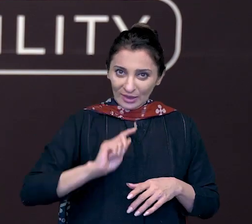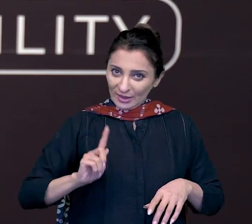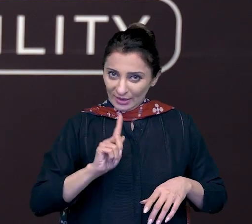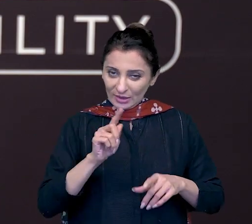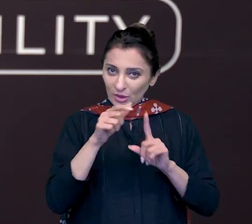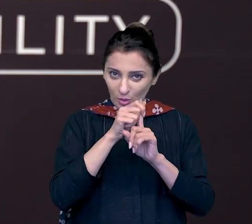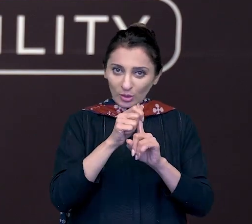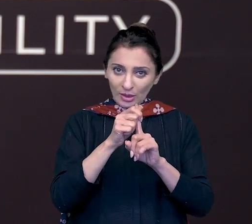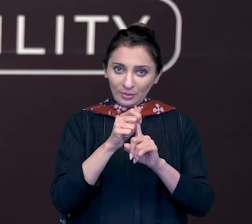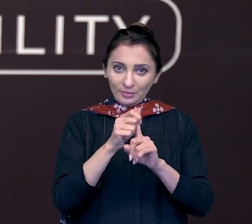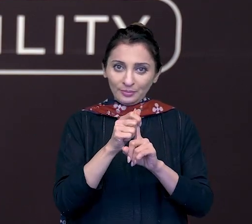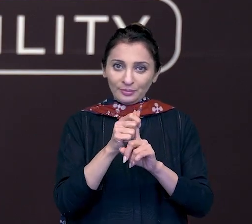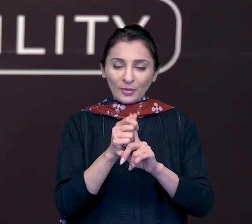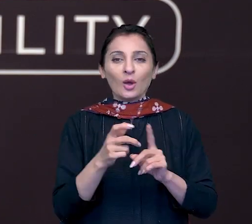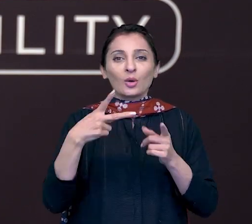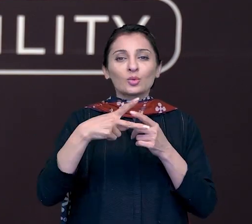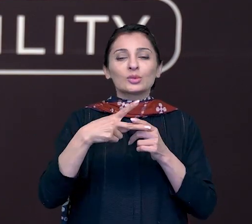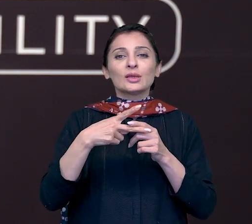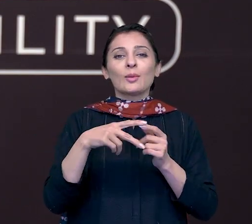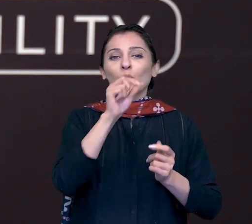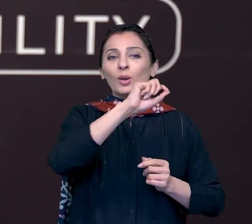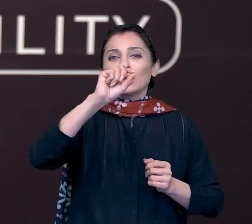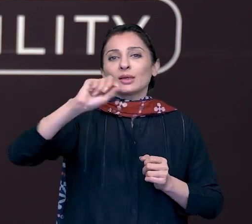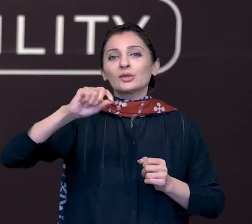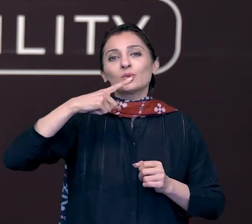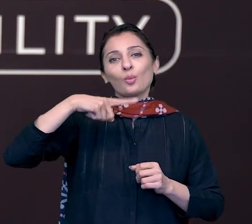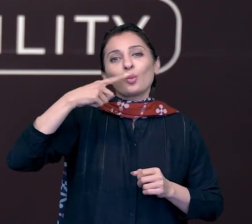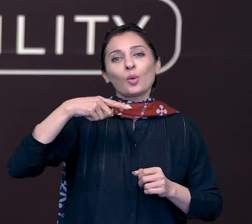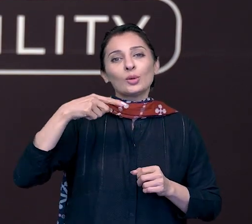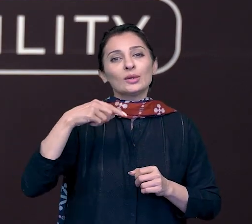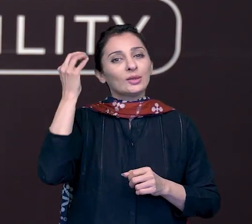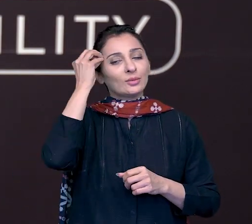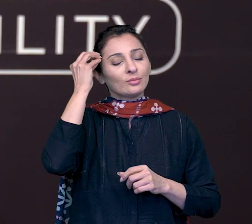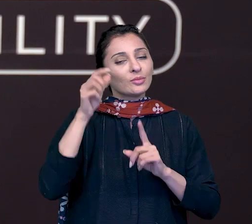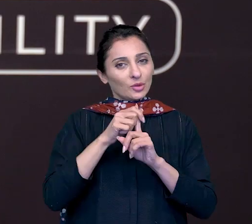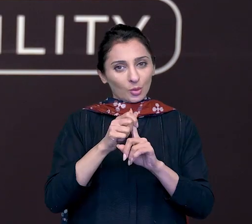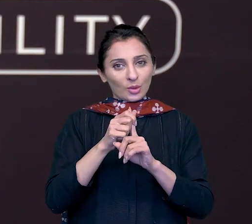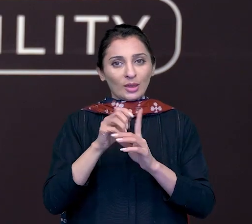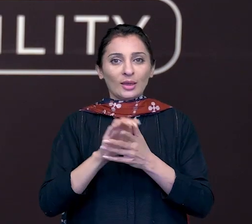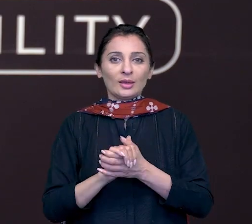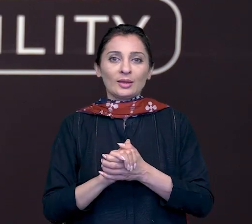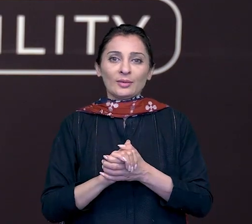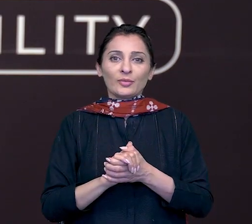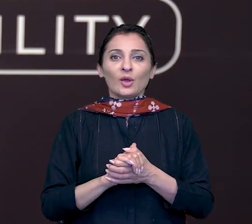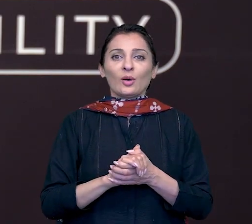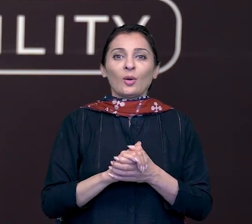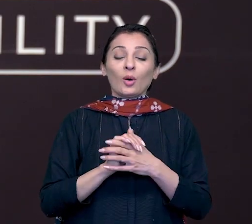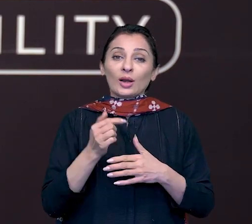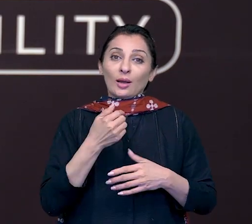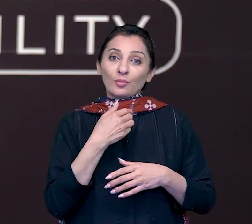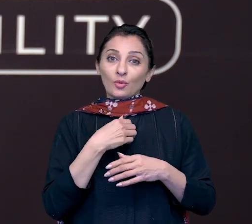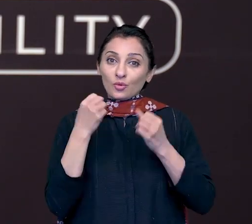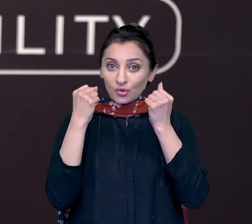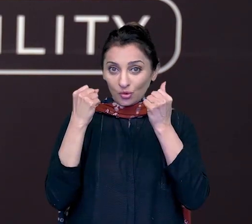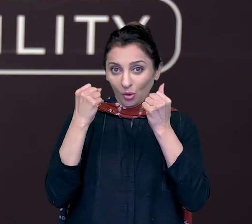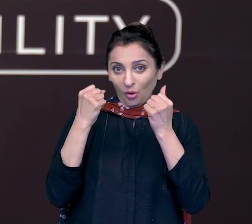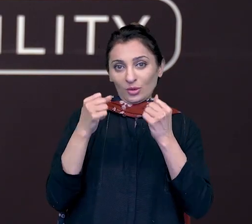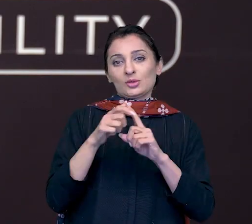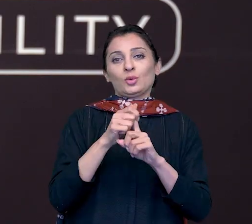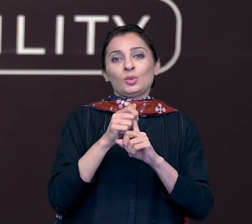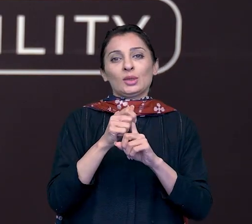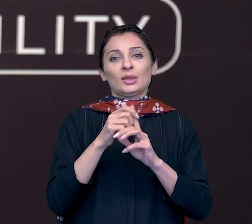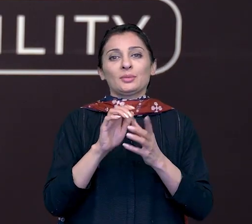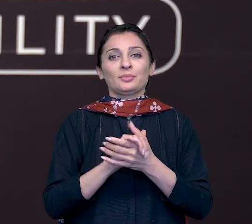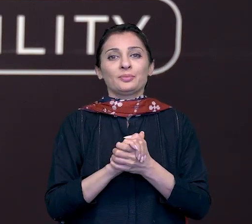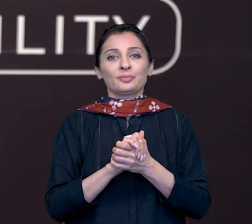بھی, اور صرف ان کی 2 ریکوائرمنٹس ہیں, ایک یہ کہ آپ کو 18 سال کا ہونا چاہیے اور ایک یہ کہ آپ کو تھوڑی بہت انگلش بولنی آنی